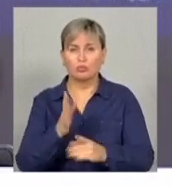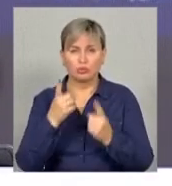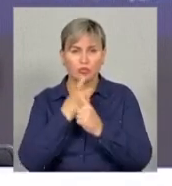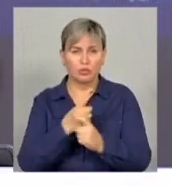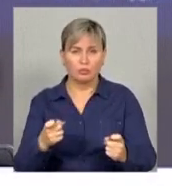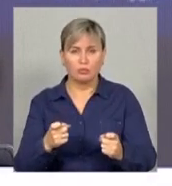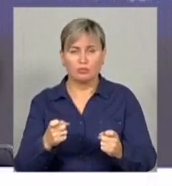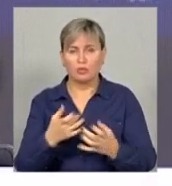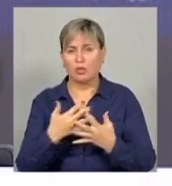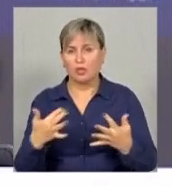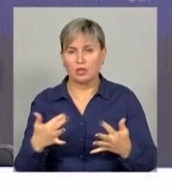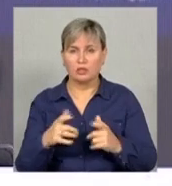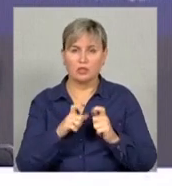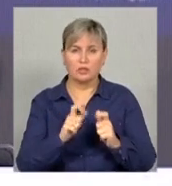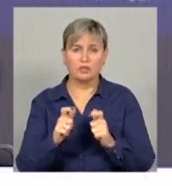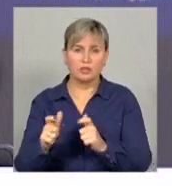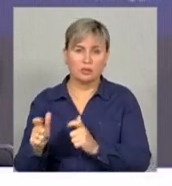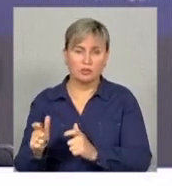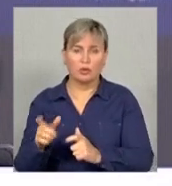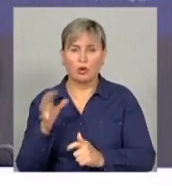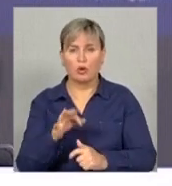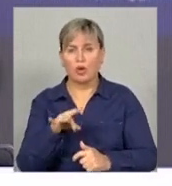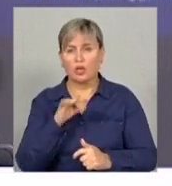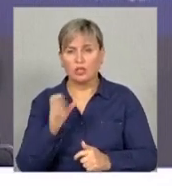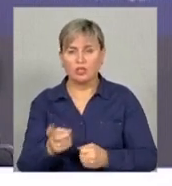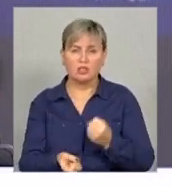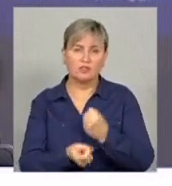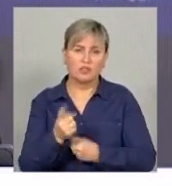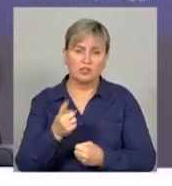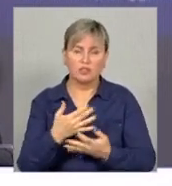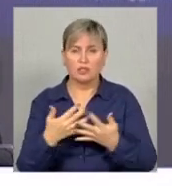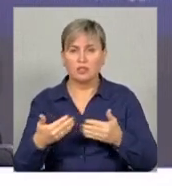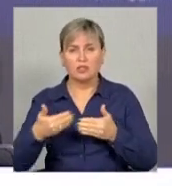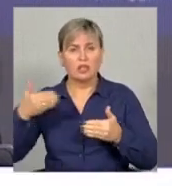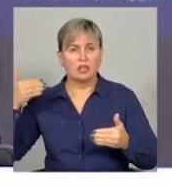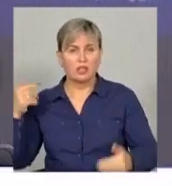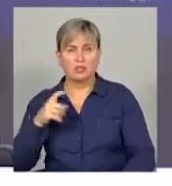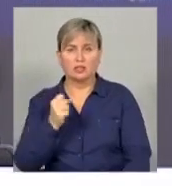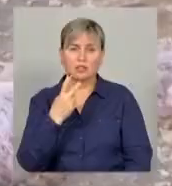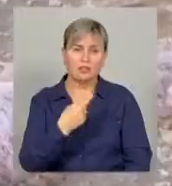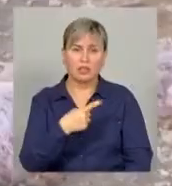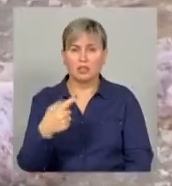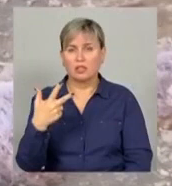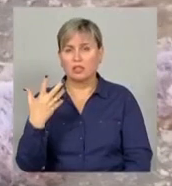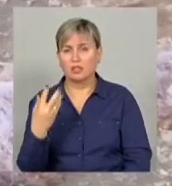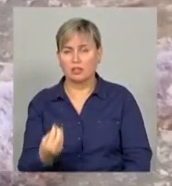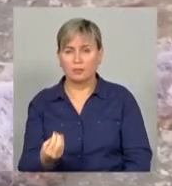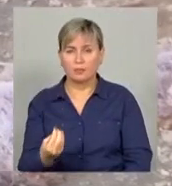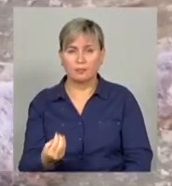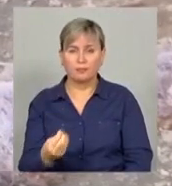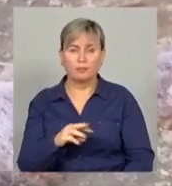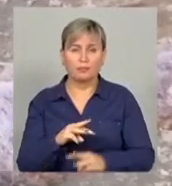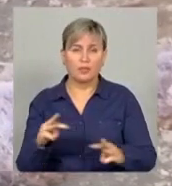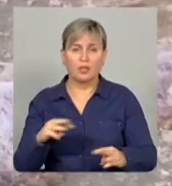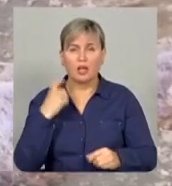уведомлять штормовыми предупреждениями о рисках возникновения паводковых угроз заблаговременно за двое трое суток в